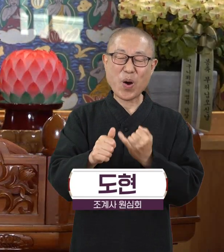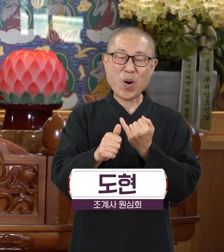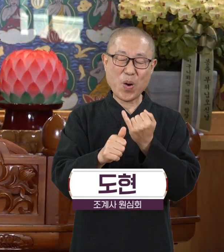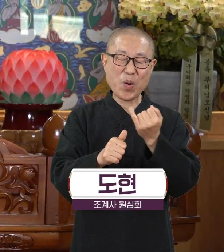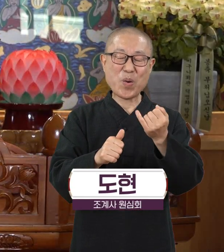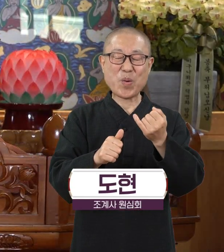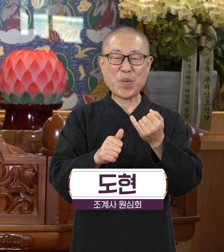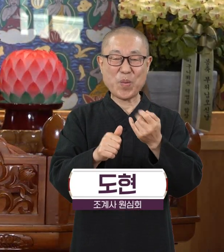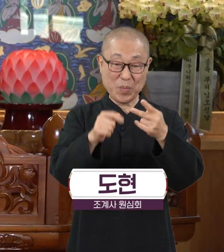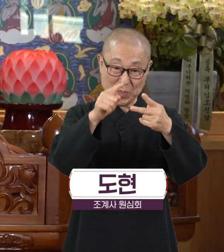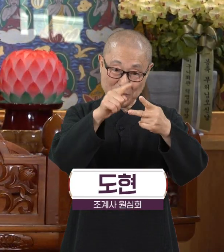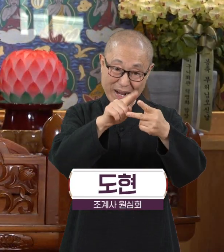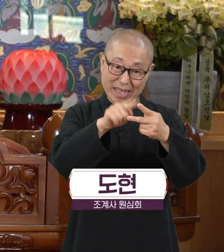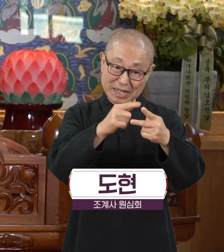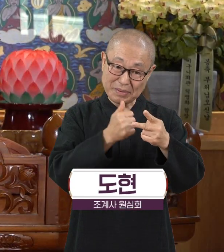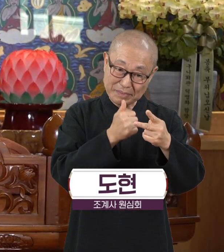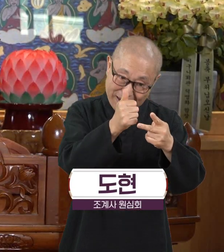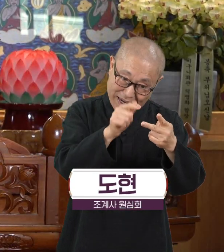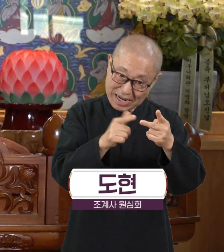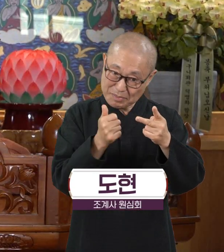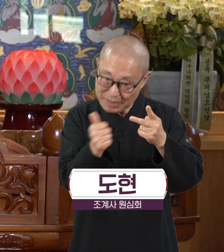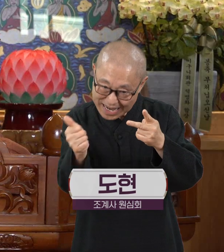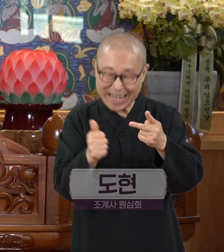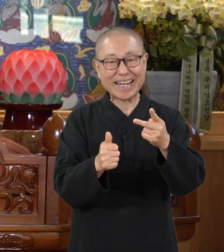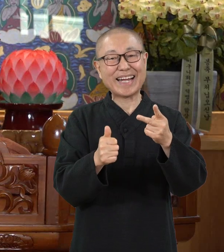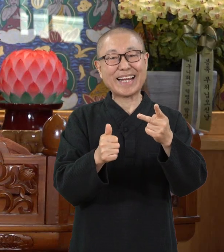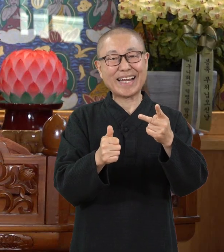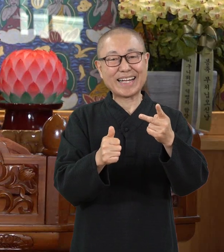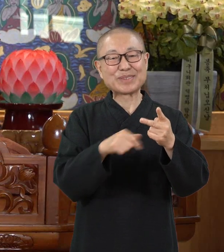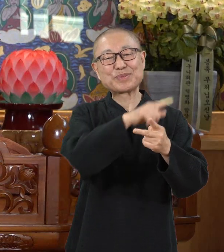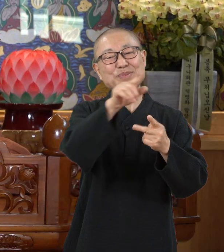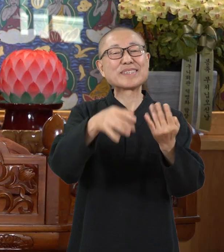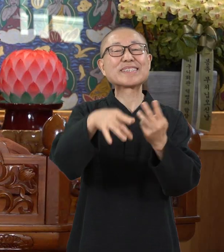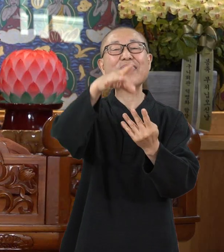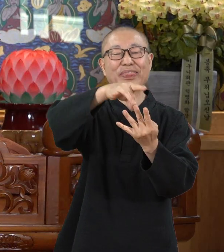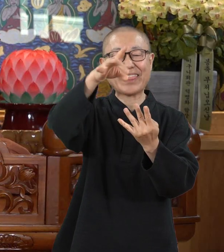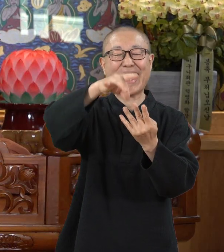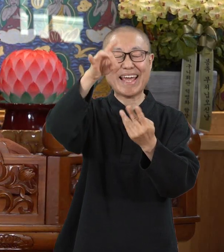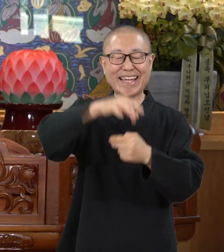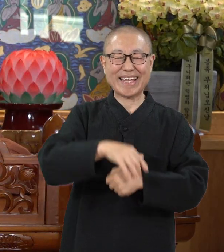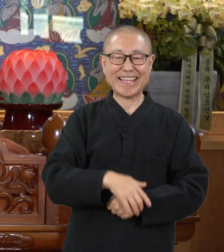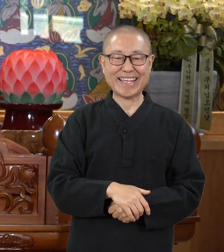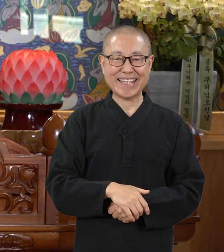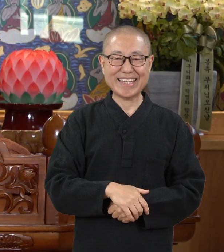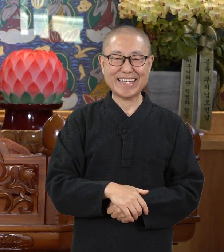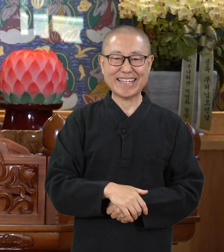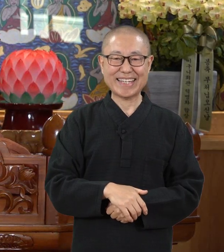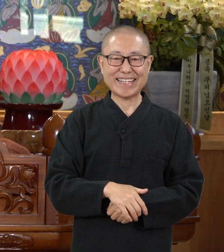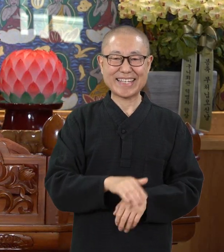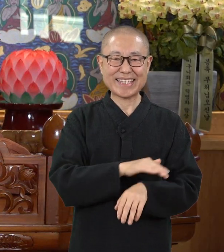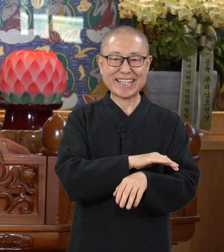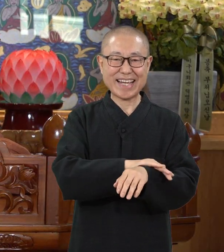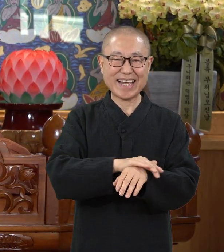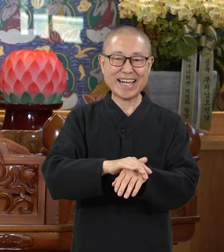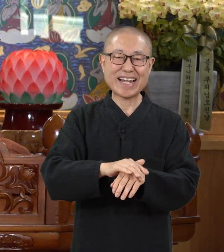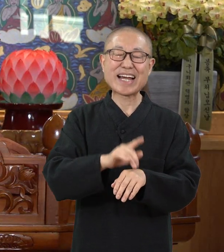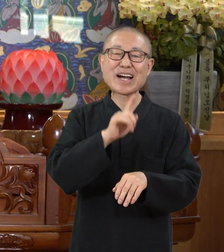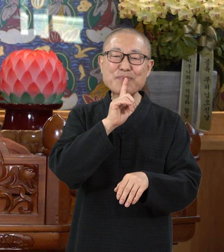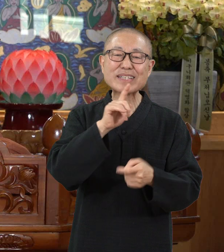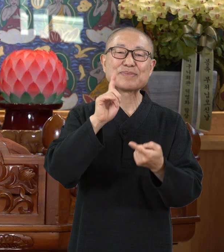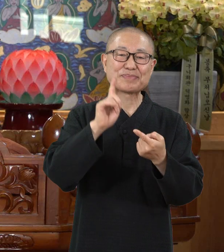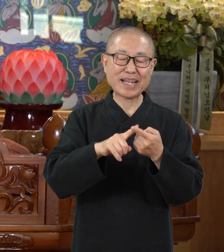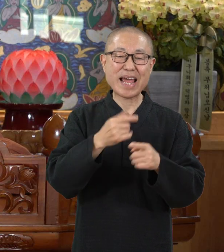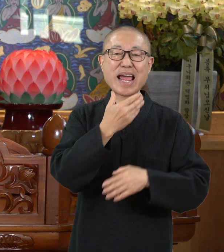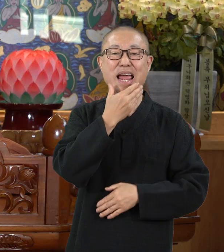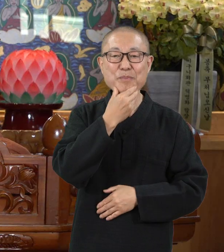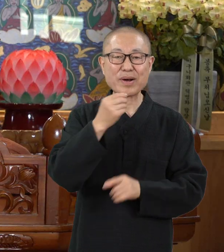것인가 마사 바카티아 왕비를 따를 것인가 우리의 선택이에요. 그래서 잘 부처님의 말씀대로